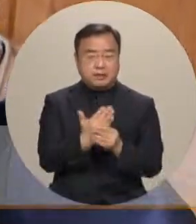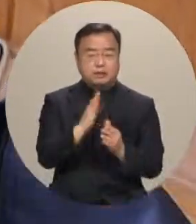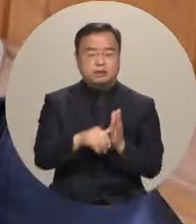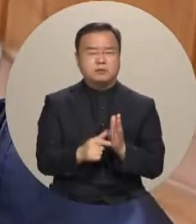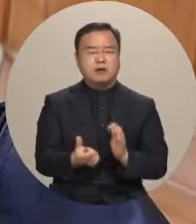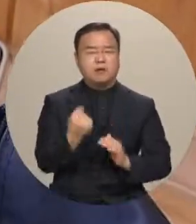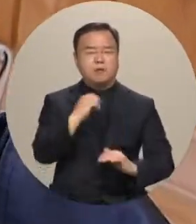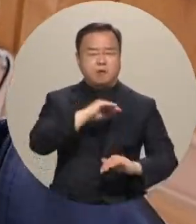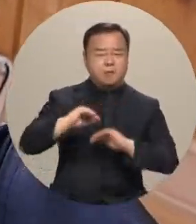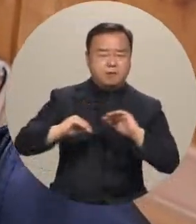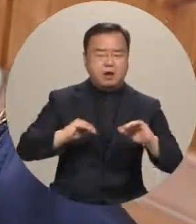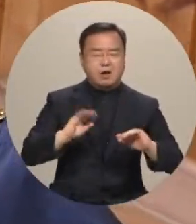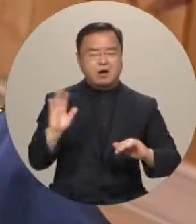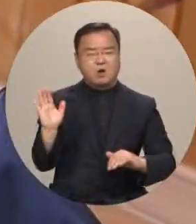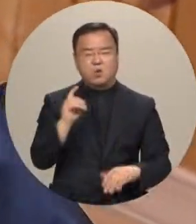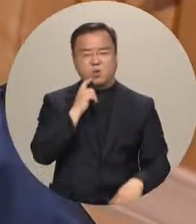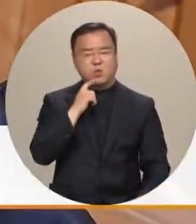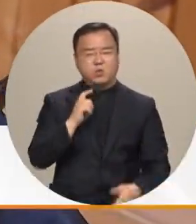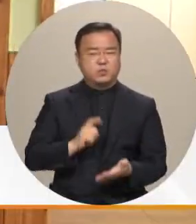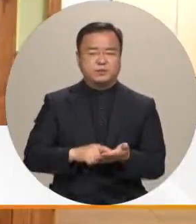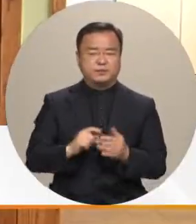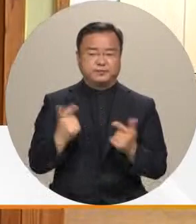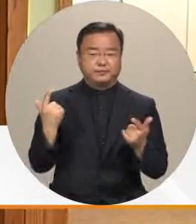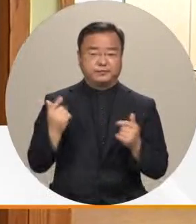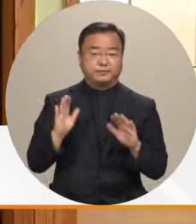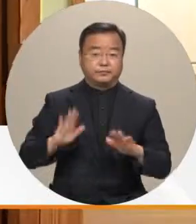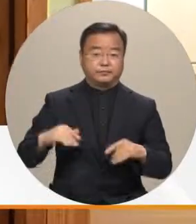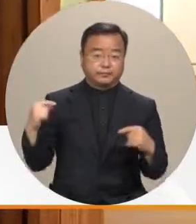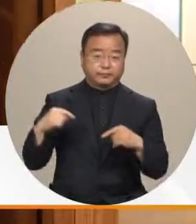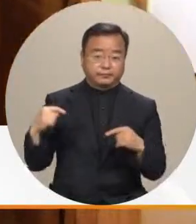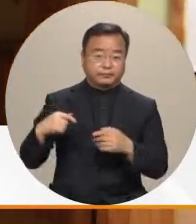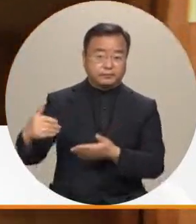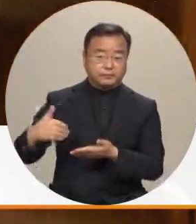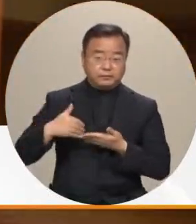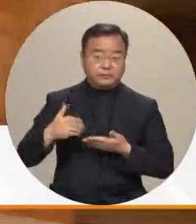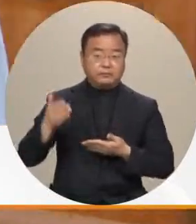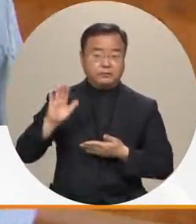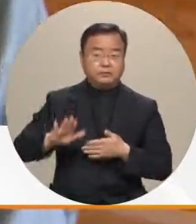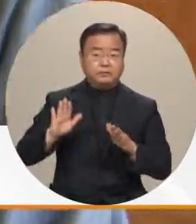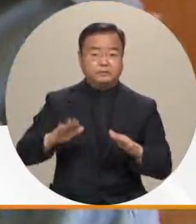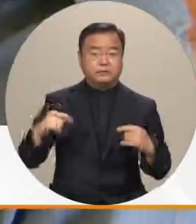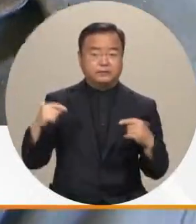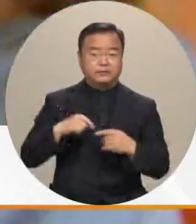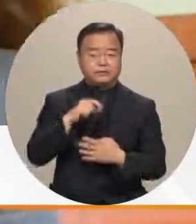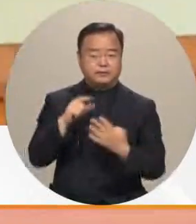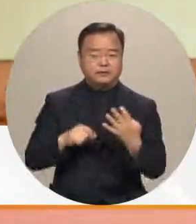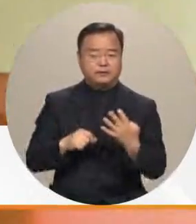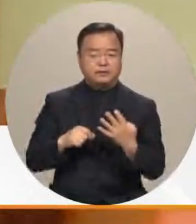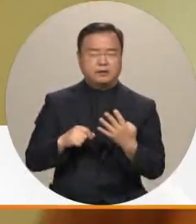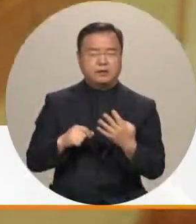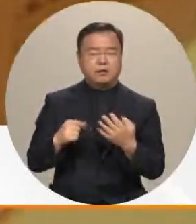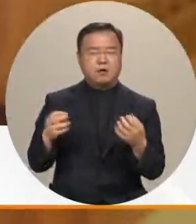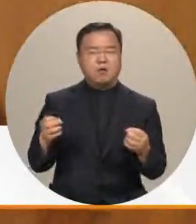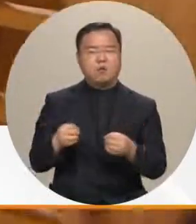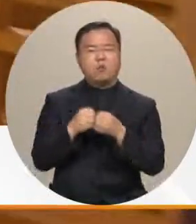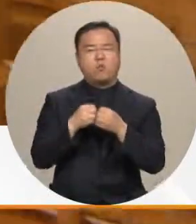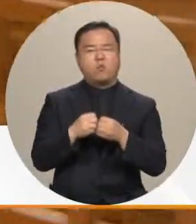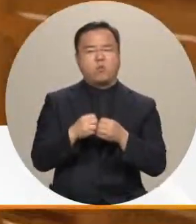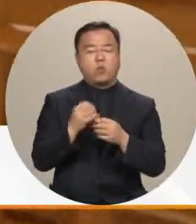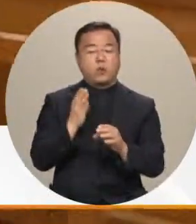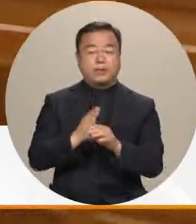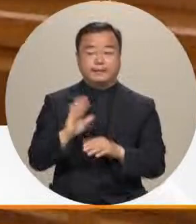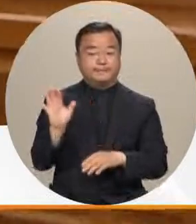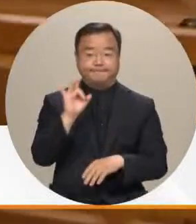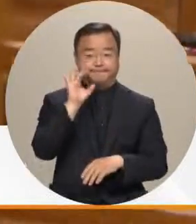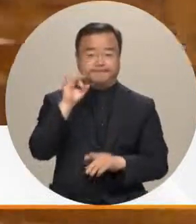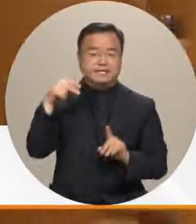점입니다. 오늘 저한테 상담 신청을 했더라도 오늘 상담 스케줄은 꽉 잡혀 있기 때문에